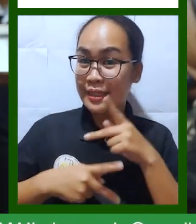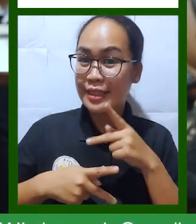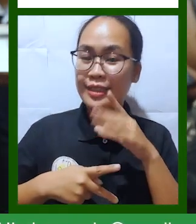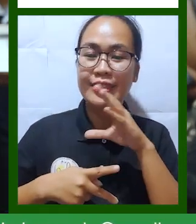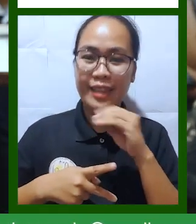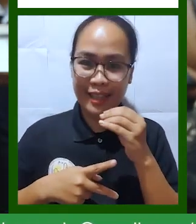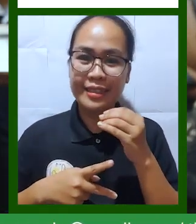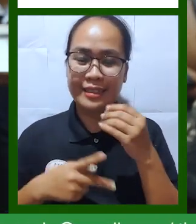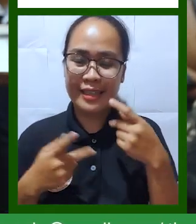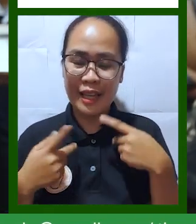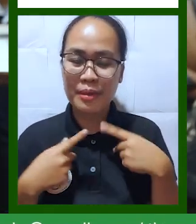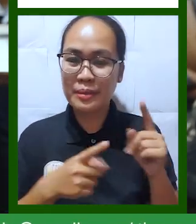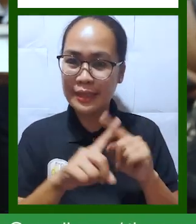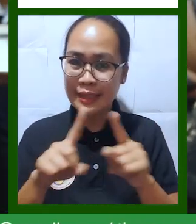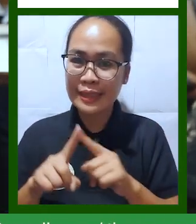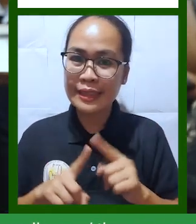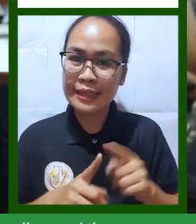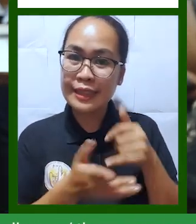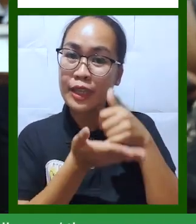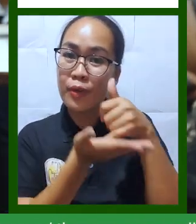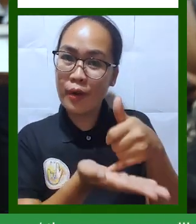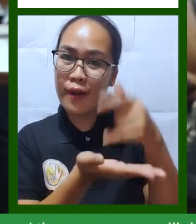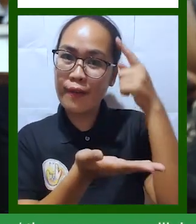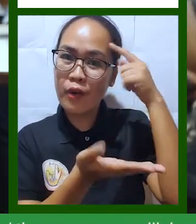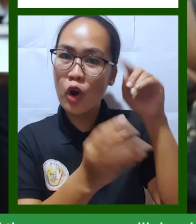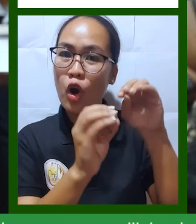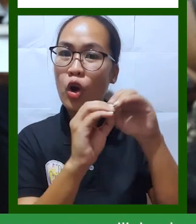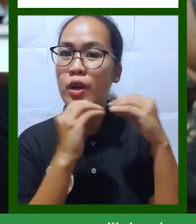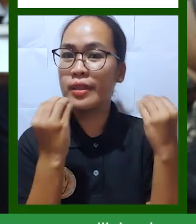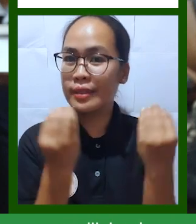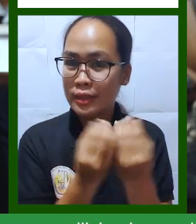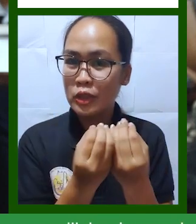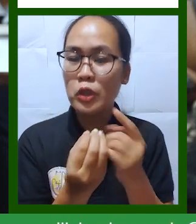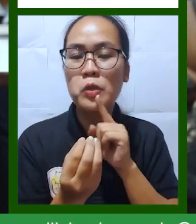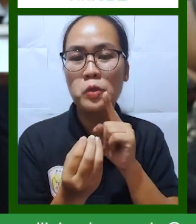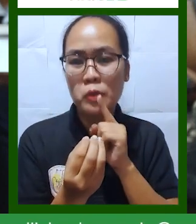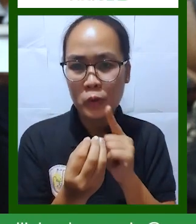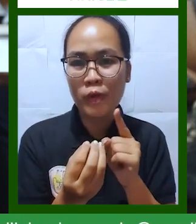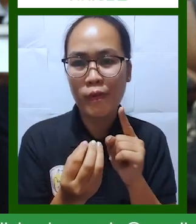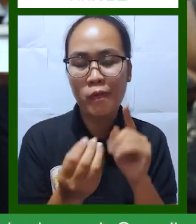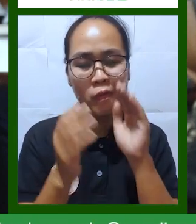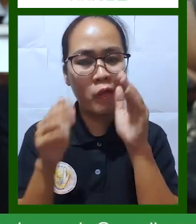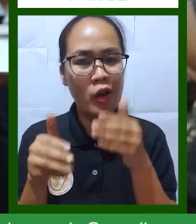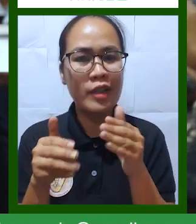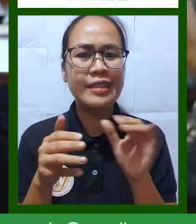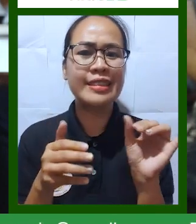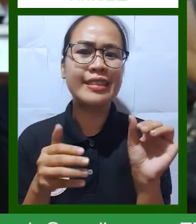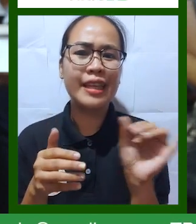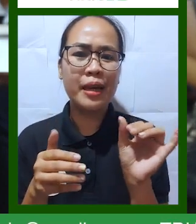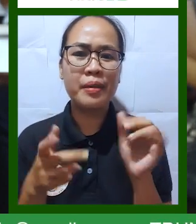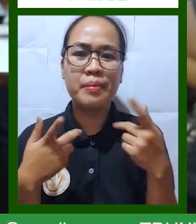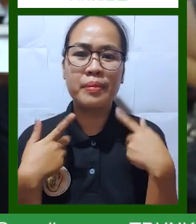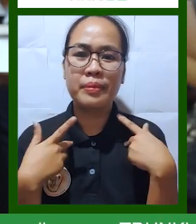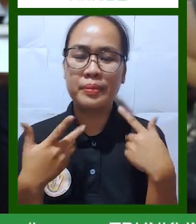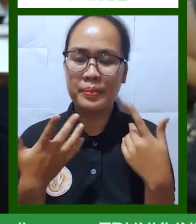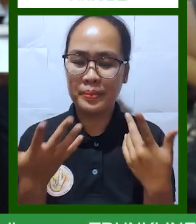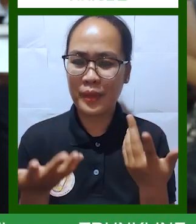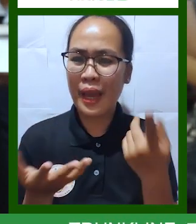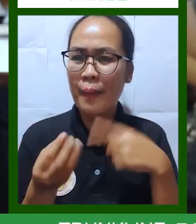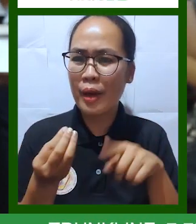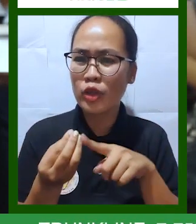and recognitions din ang iba't ibang mga advocacy groups, no? Particularly yung mga religious groups na kasama po natin